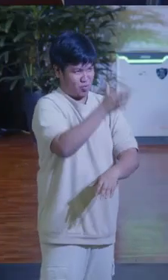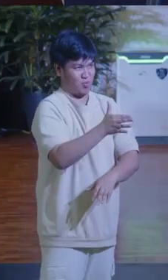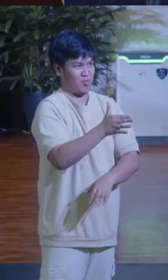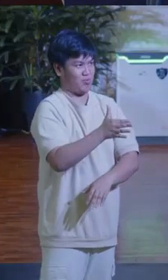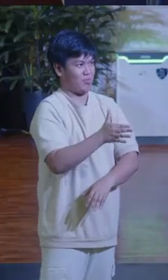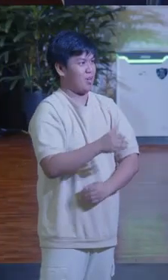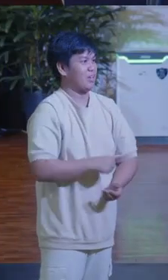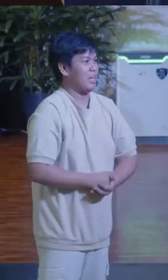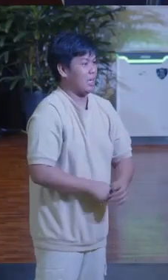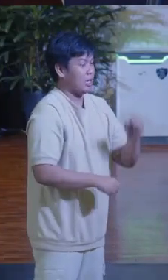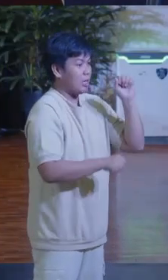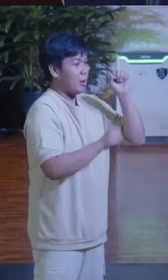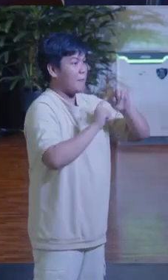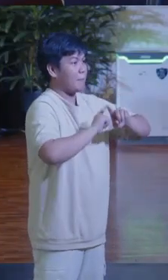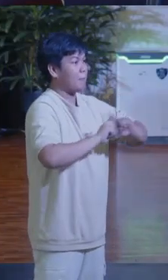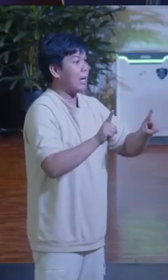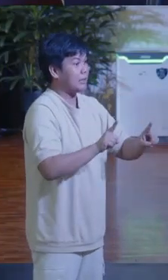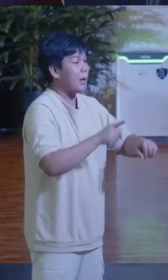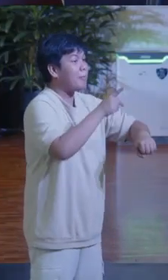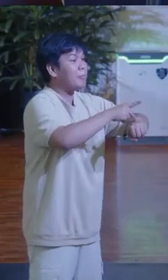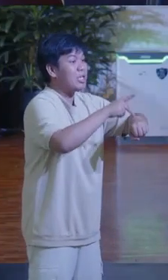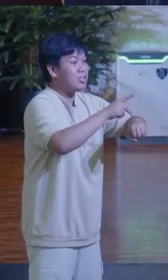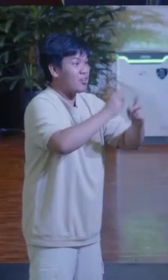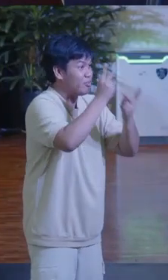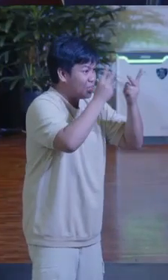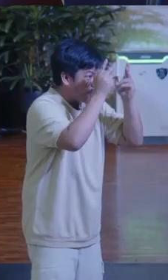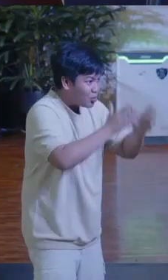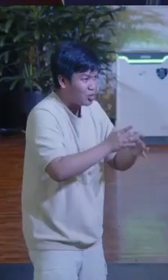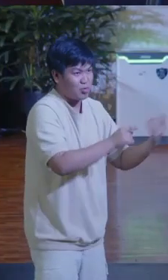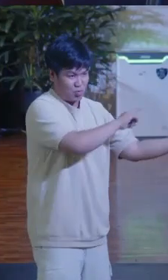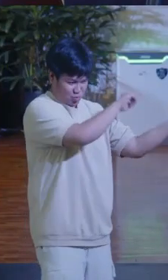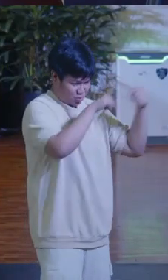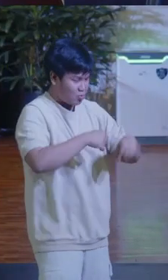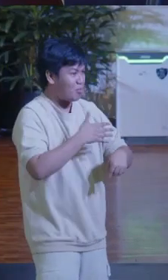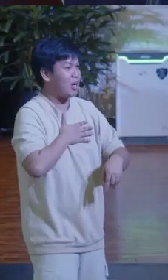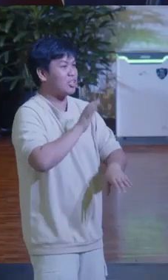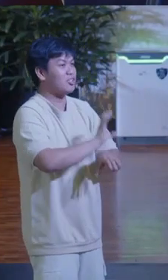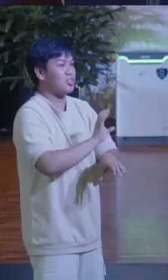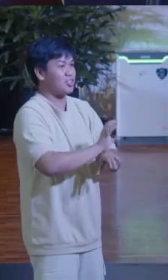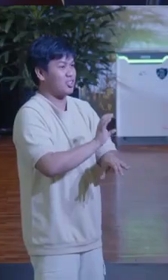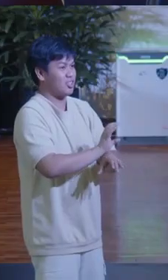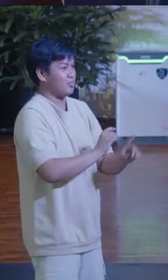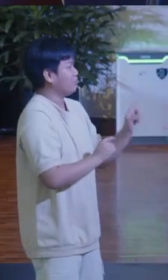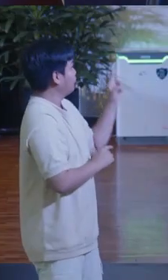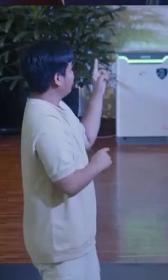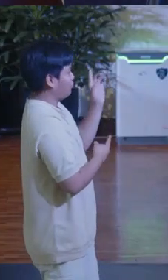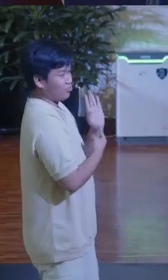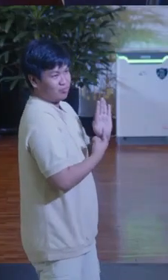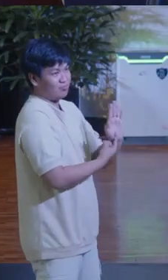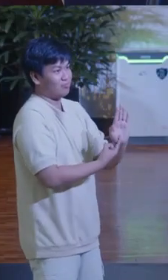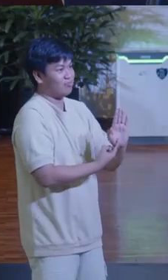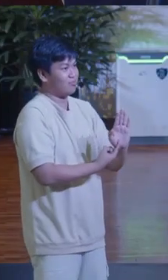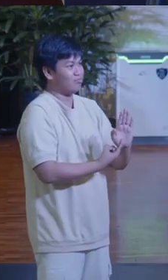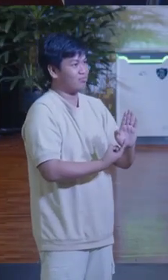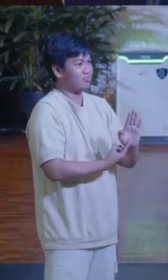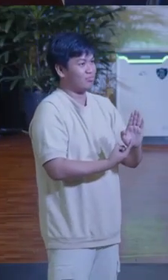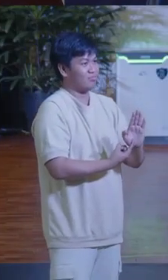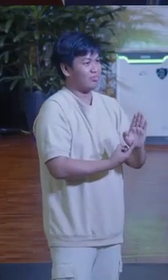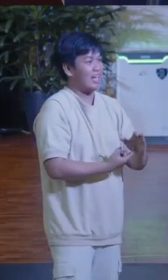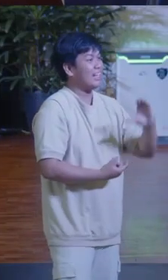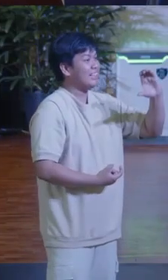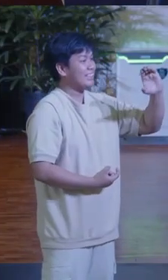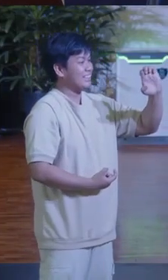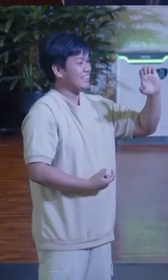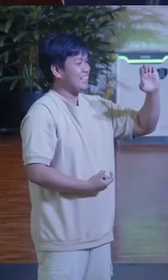niya, but when Cephas, si Peter po yun. Yun po ang isang translation ng kanyang pangalan in